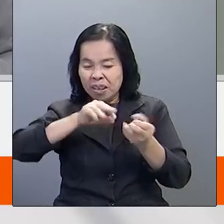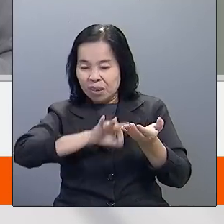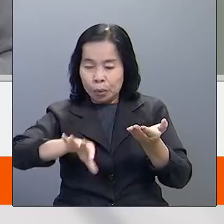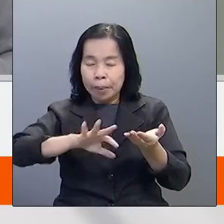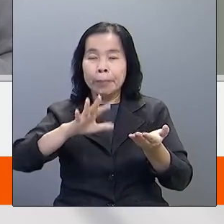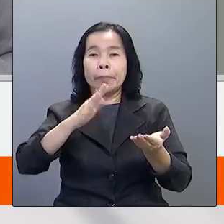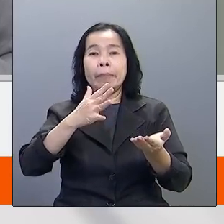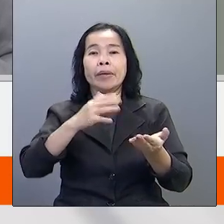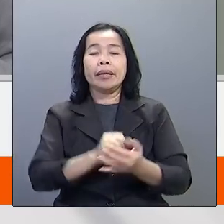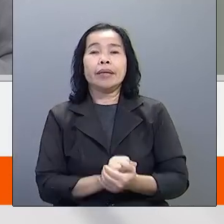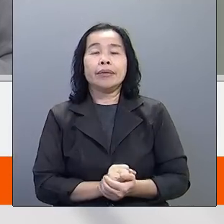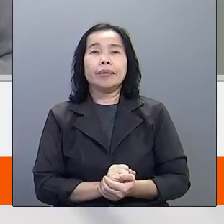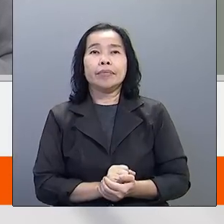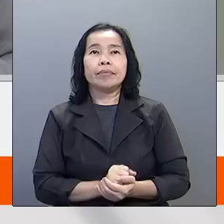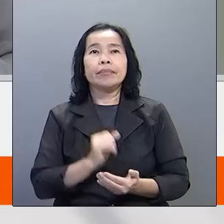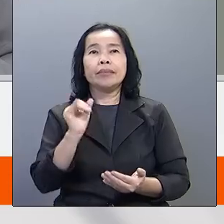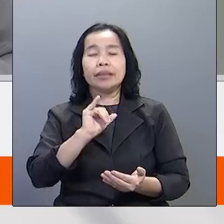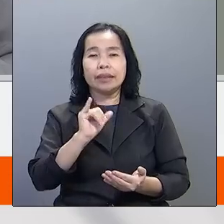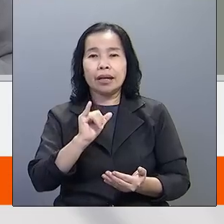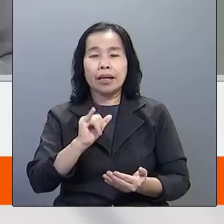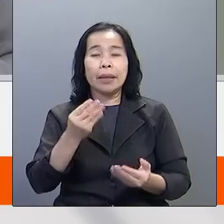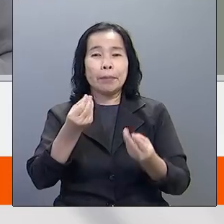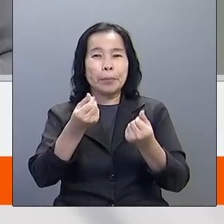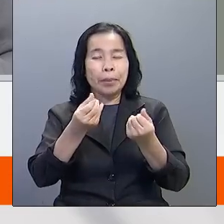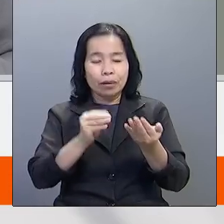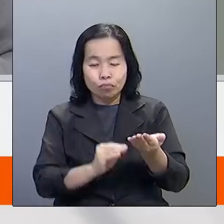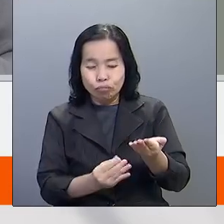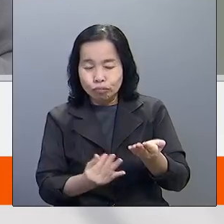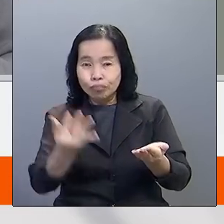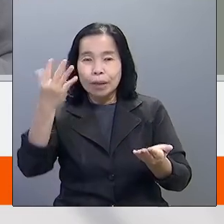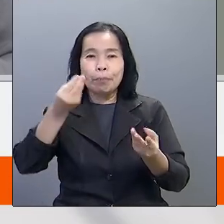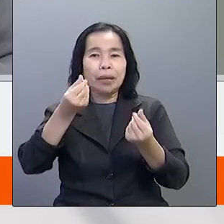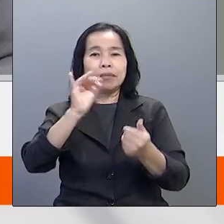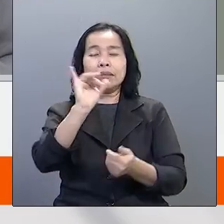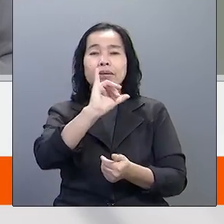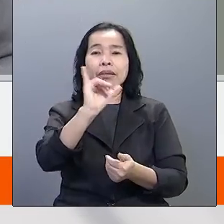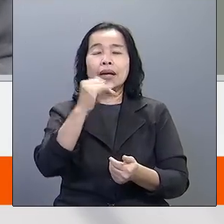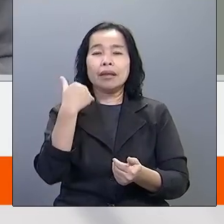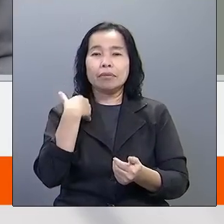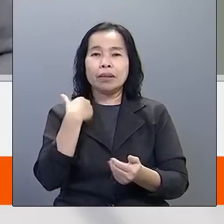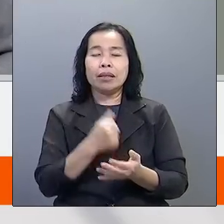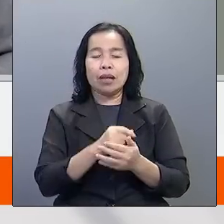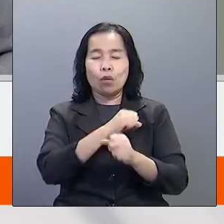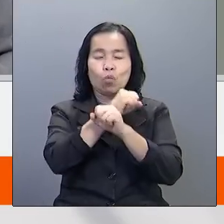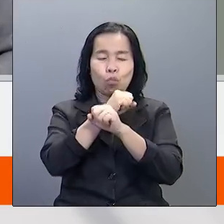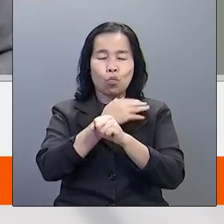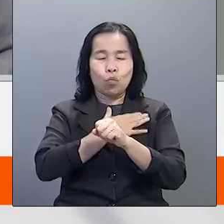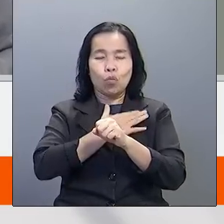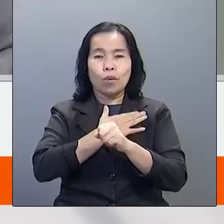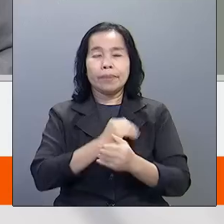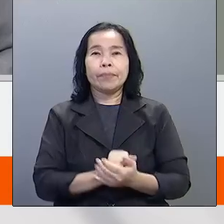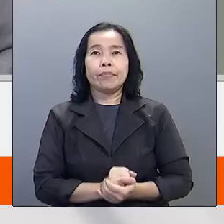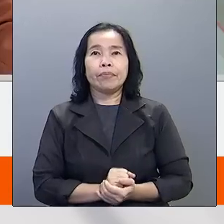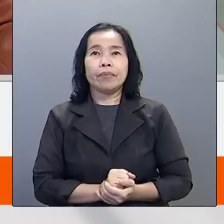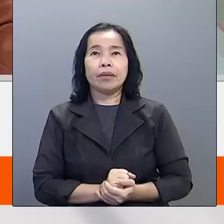การปรากฏเป็นคราบน้ำมันออกมาจากทางเรือนะครับซึ่งตอนนี้เราระมัดระวังในเรื่องนี้อยู่แล้วคร ับ ปริมาณที่เหลื